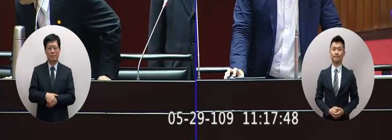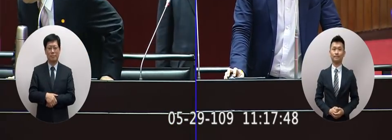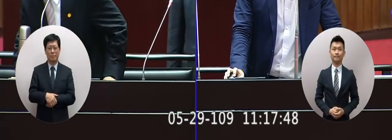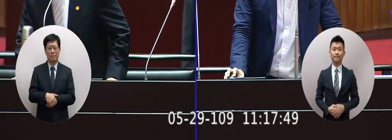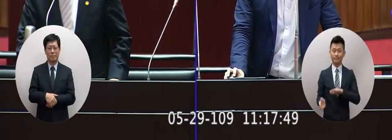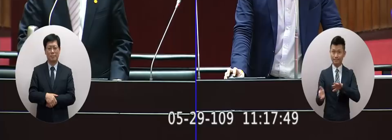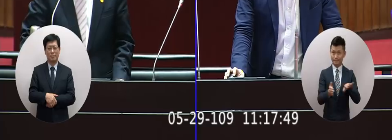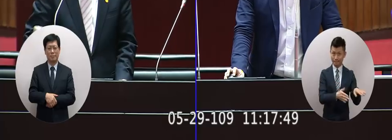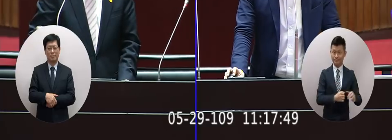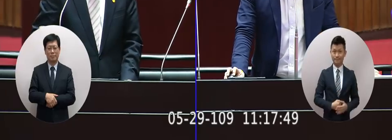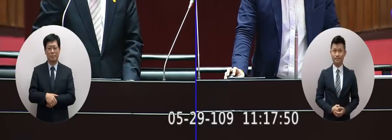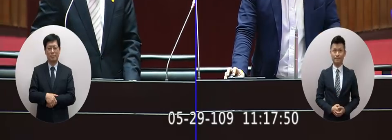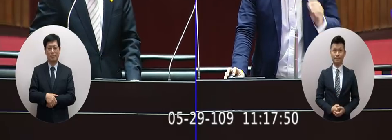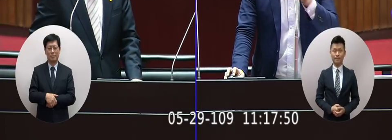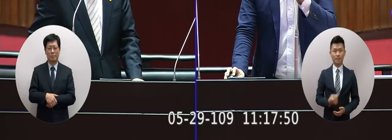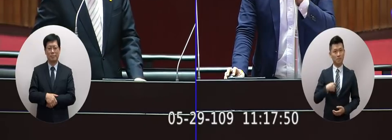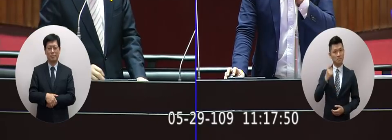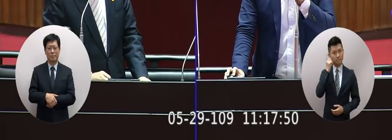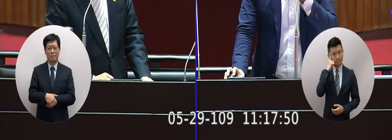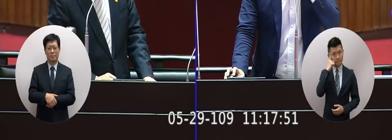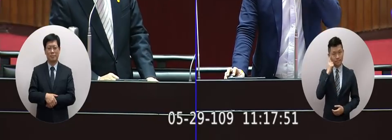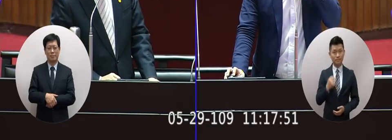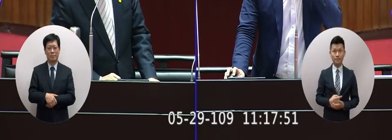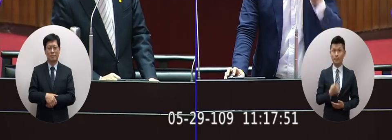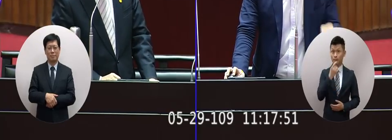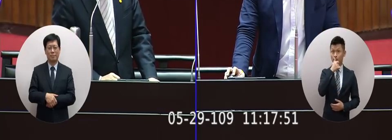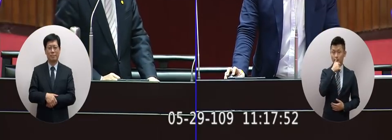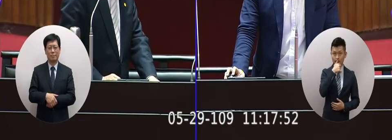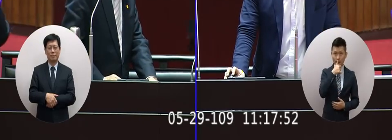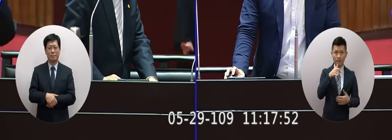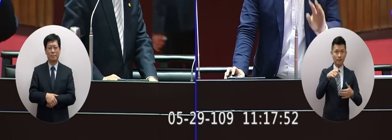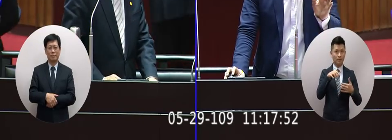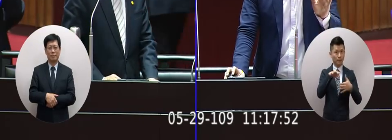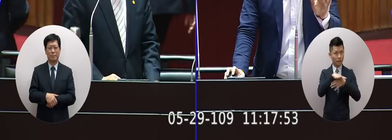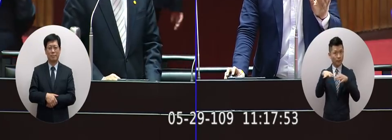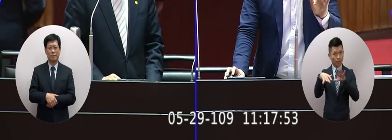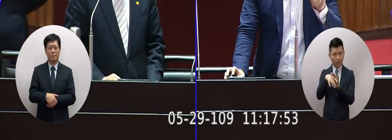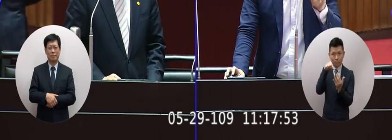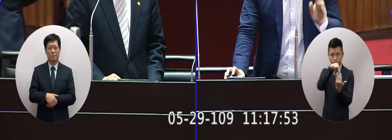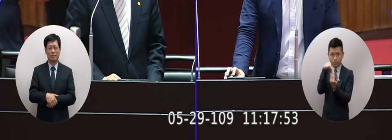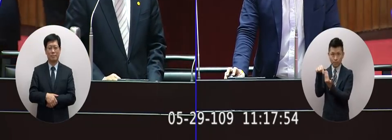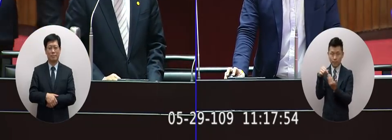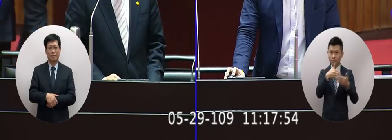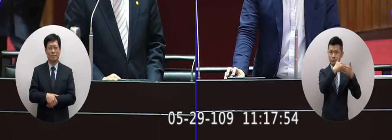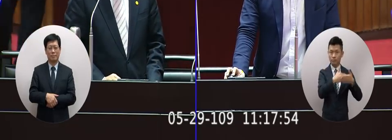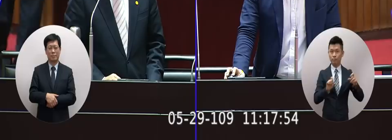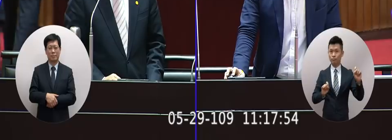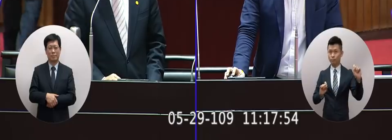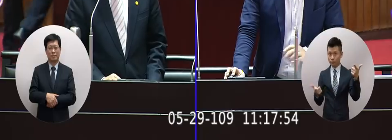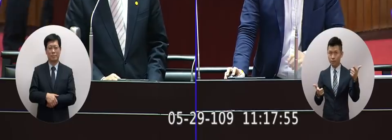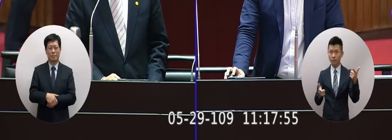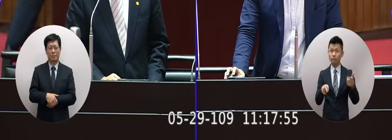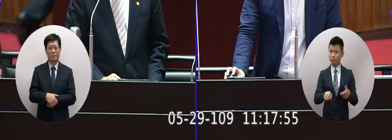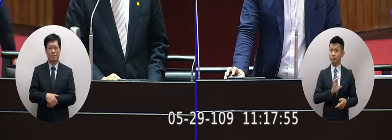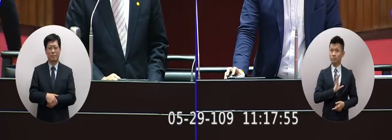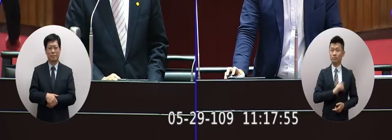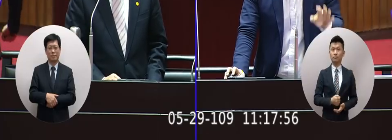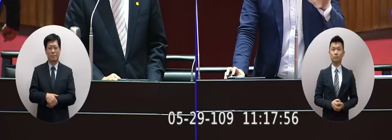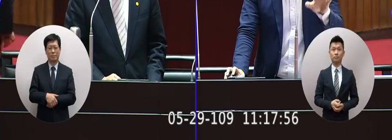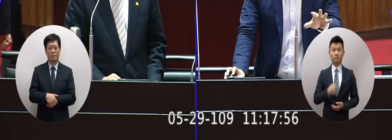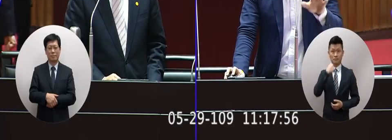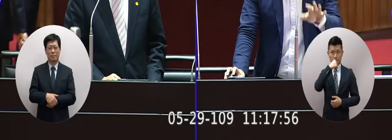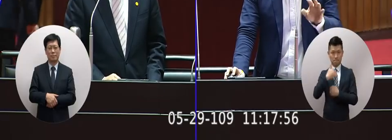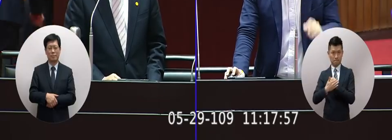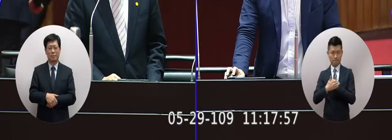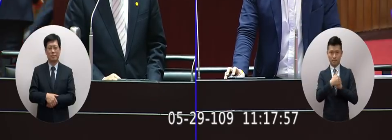所以呢，这个我认为吼，其实咱的语言的选择、文化的选择吼，和中国不同款，是一个非常必要性的物件。这嘛是咱后代方